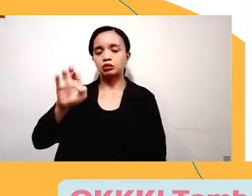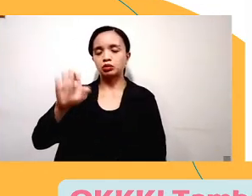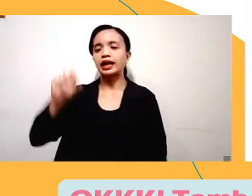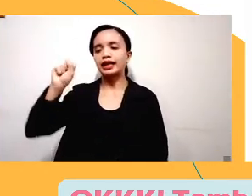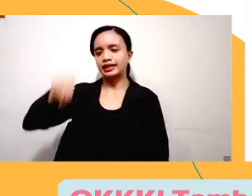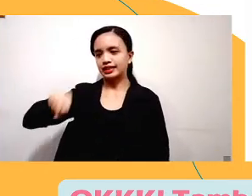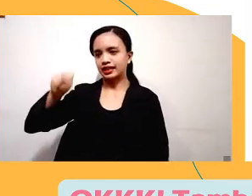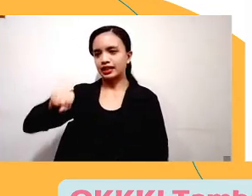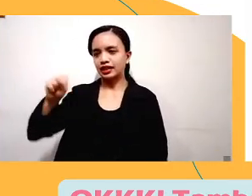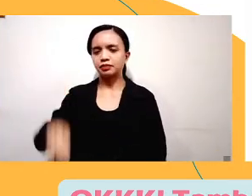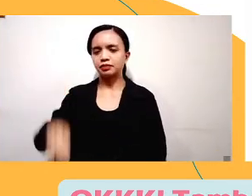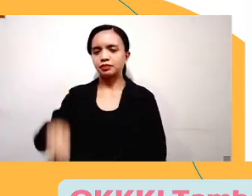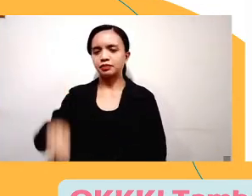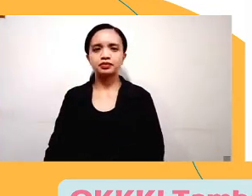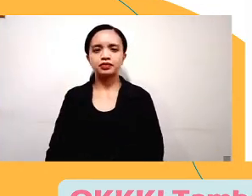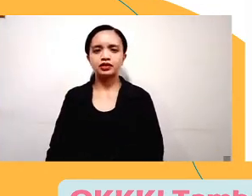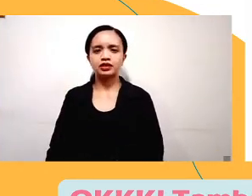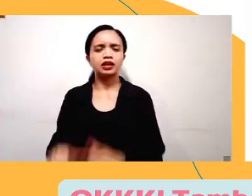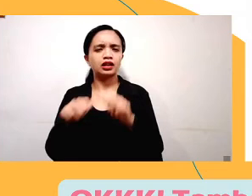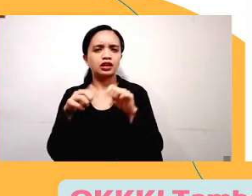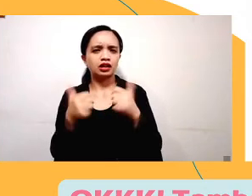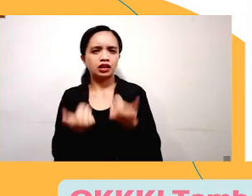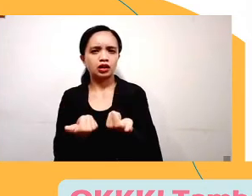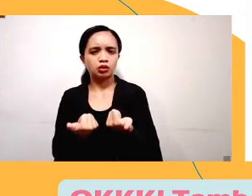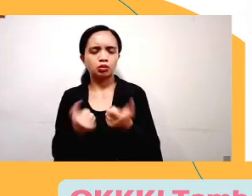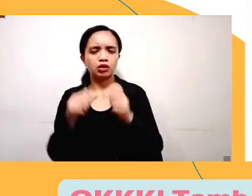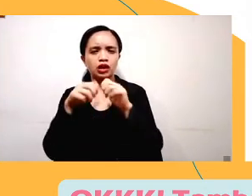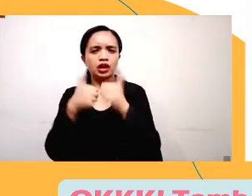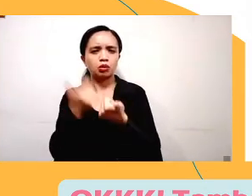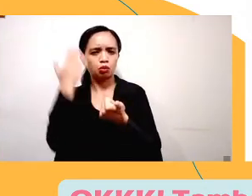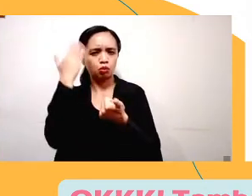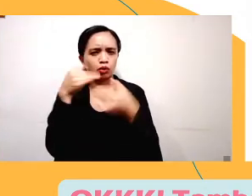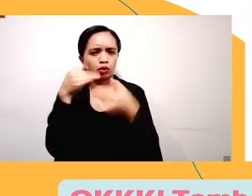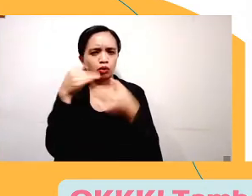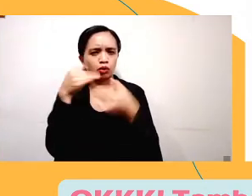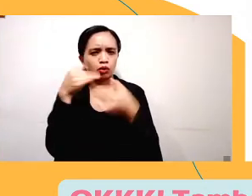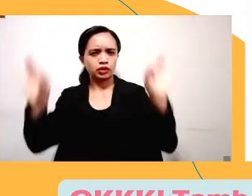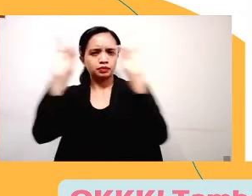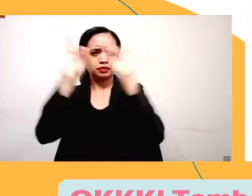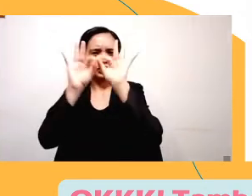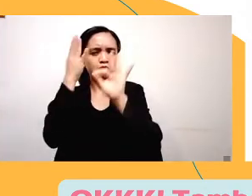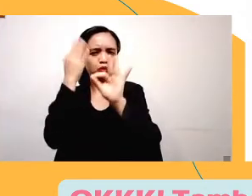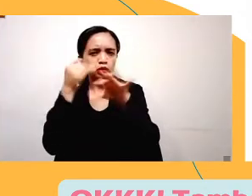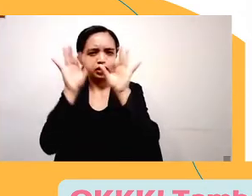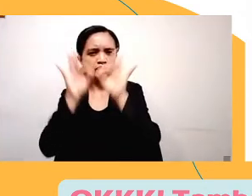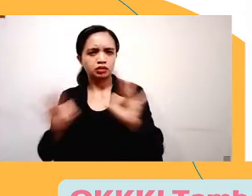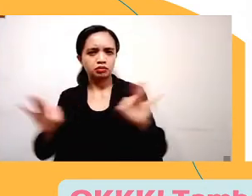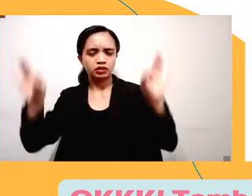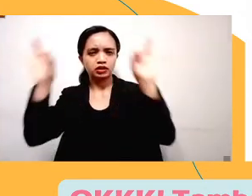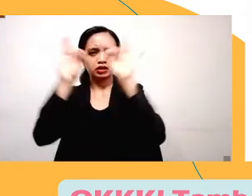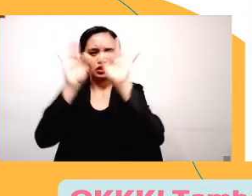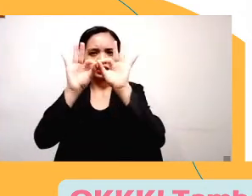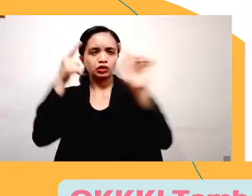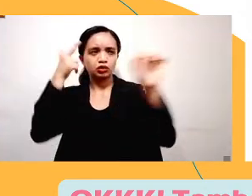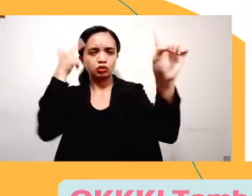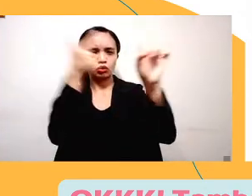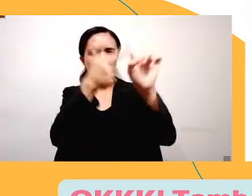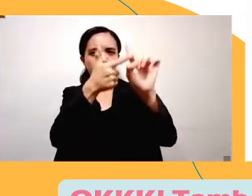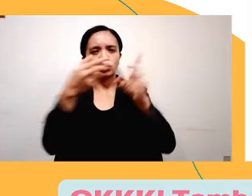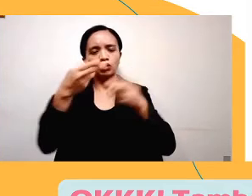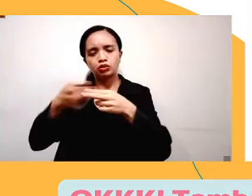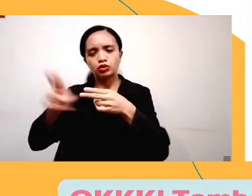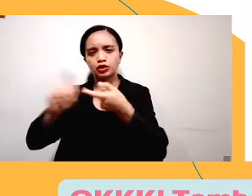nga, makita ko rin nga, paanong paraan siya mahalaga? No? Paanong paraan mahalaga yung mga small goals or mga short-term